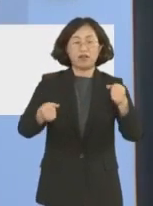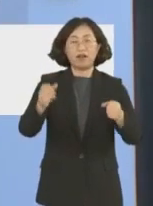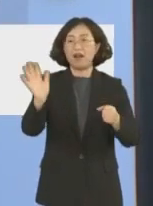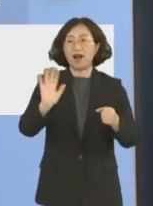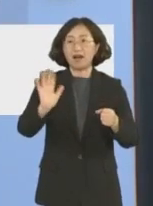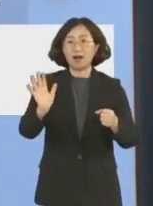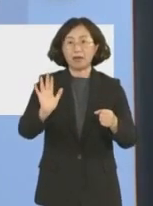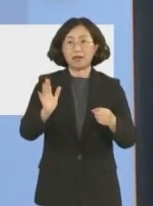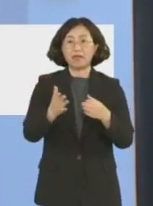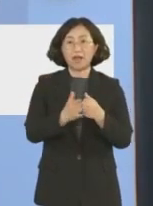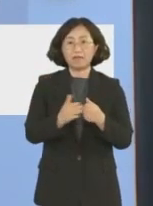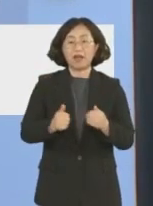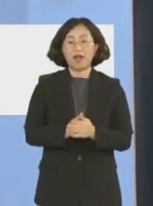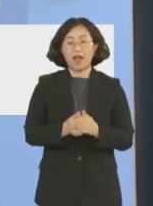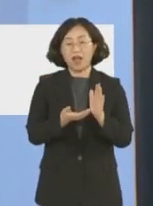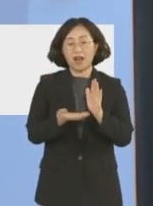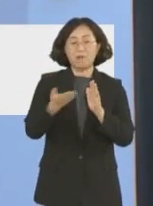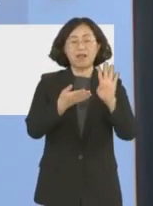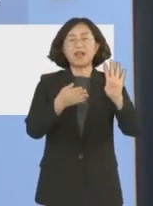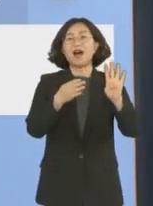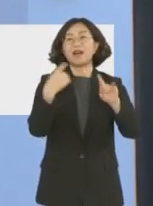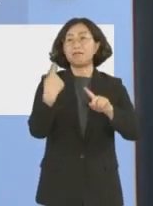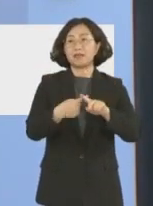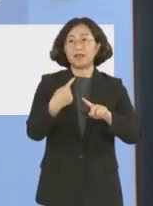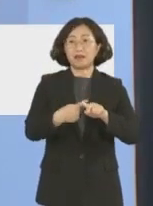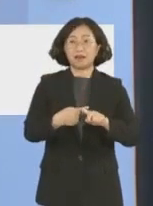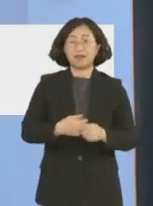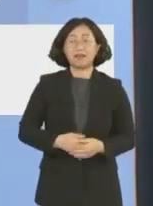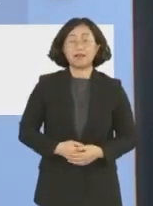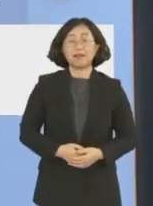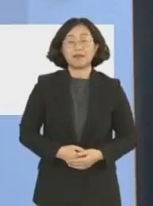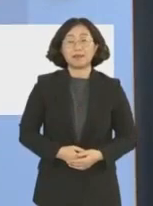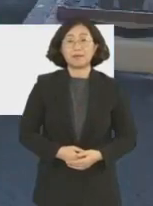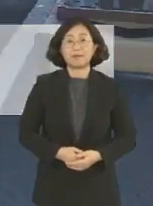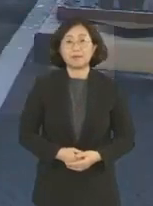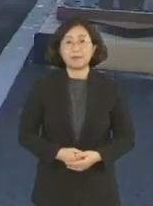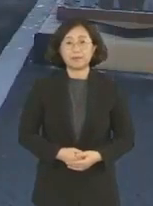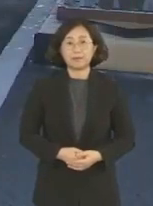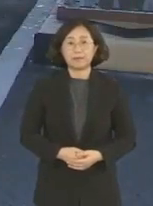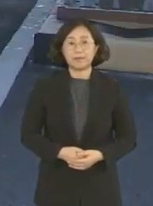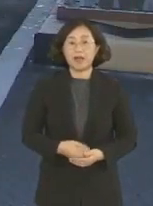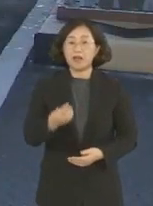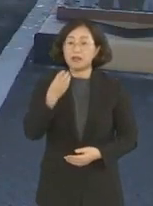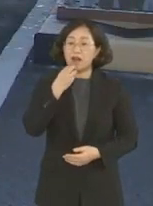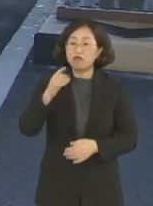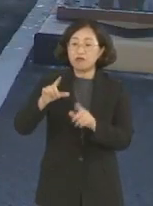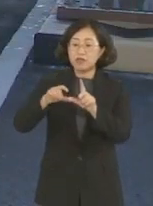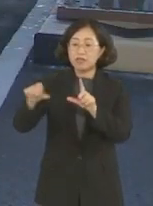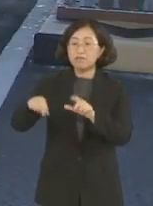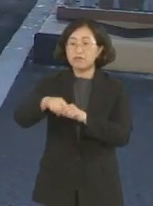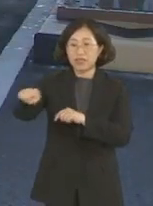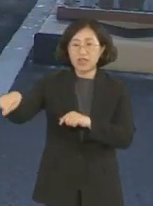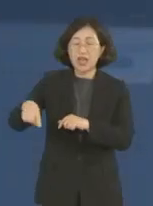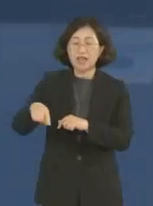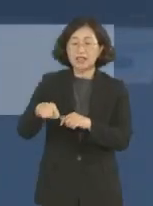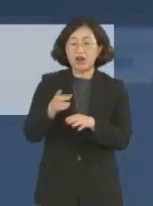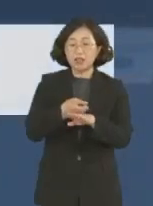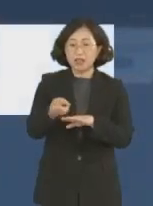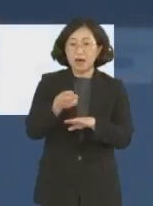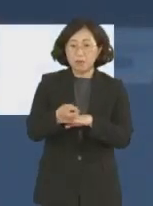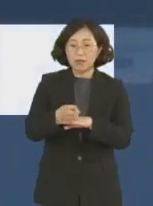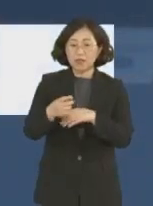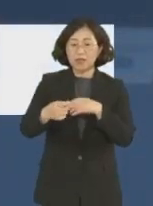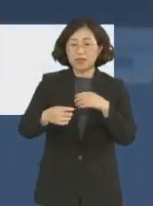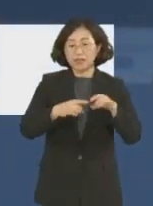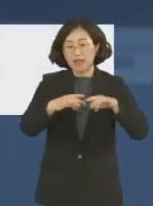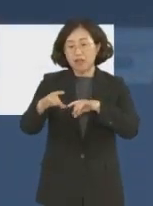하진 않기 때문에요. 레벨 4의 단계라고 생각을 해주시면 좋을 것 같습니다. 서울 등 일부 지자체에서 시내버스에 한해